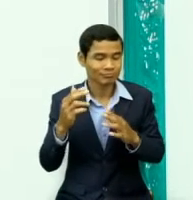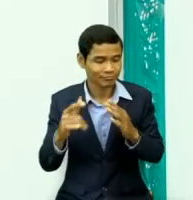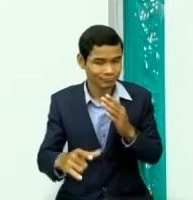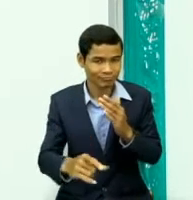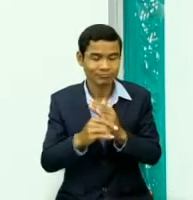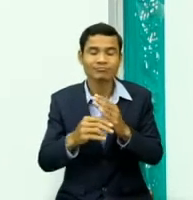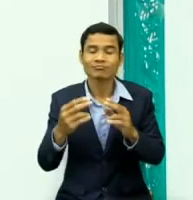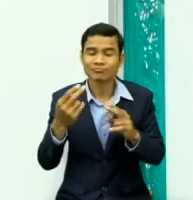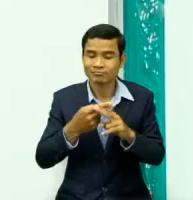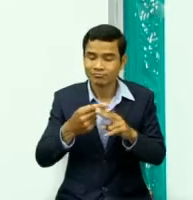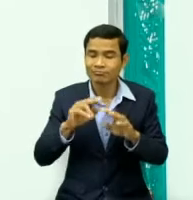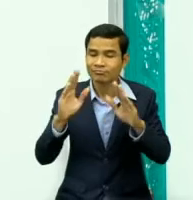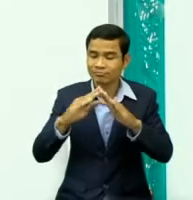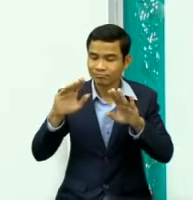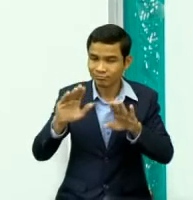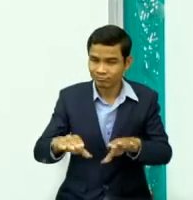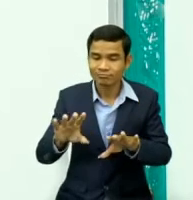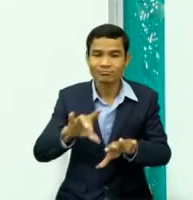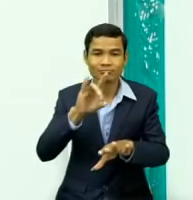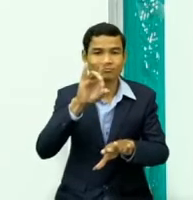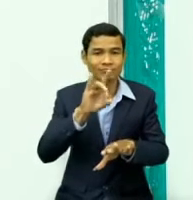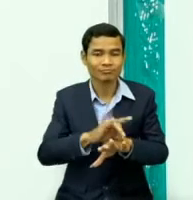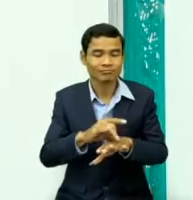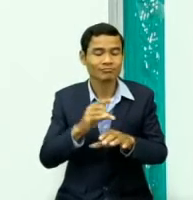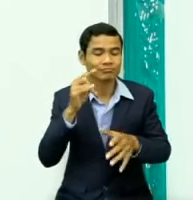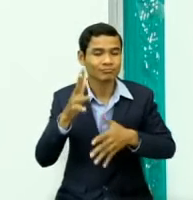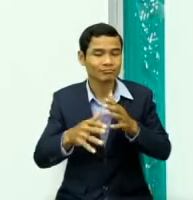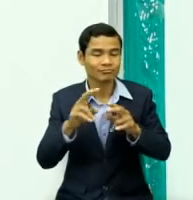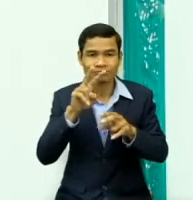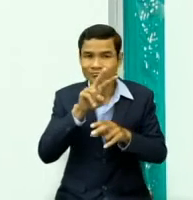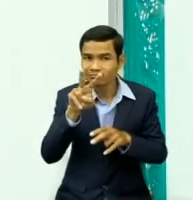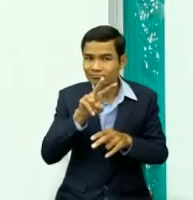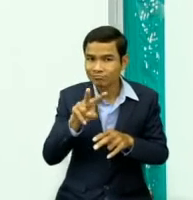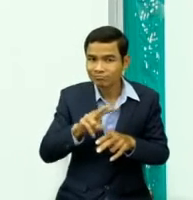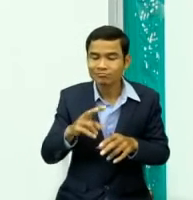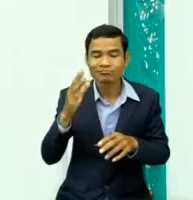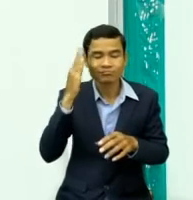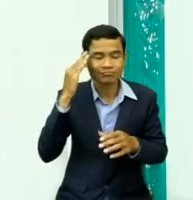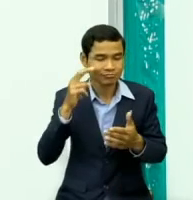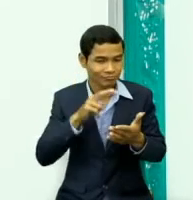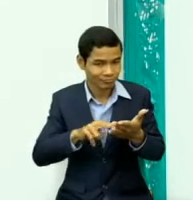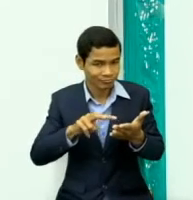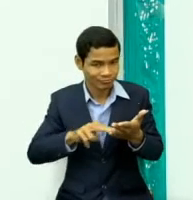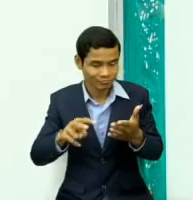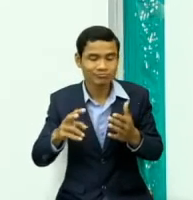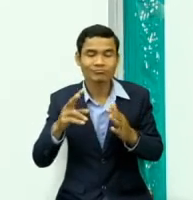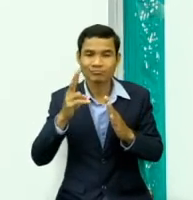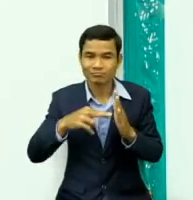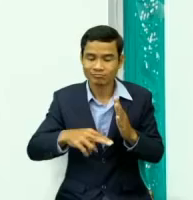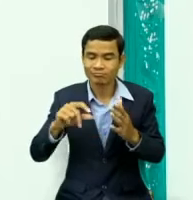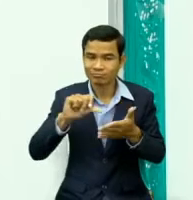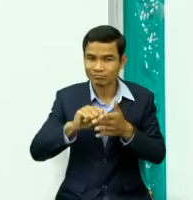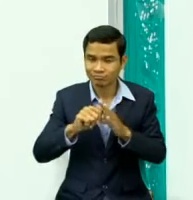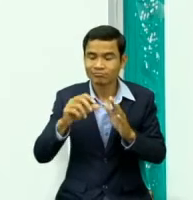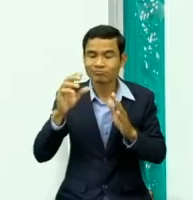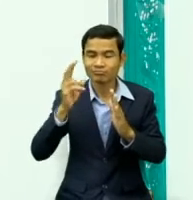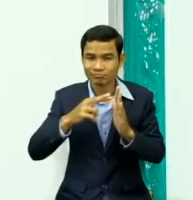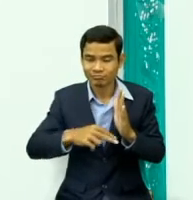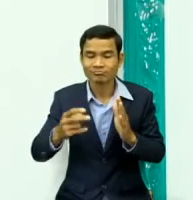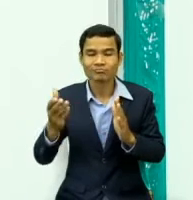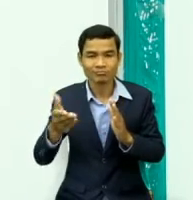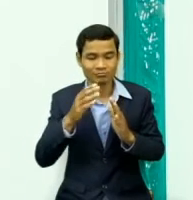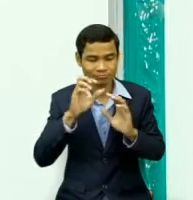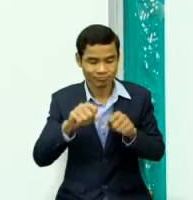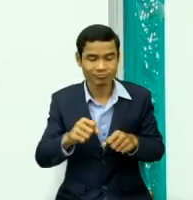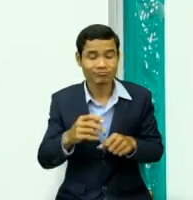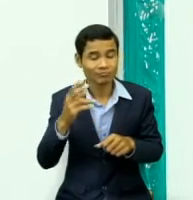ná chá bằng thấp bì con bằng án hay nâng đăng bị ảnh tình ấy nơi khăn nông ảnh thập bọt ní hay mên tế đất chân nơi khăn nông ảnh thập bọt rộp bò dưỡng